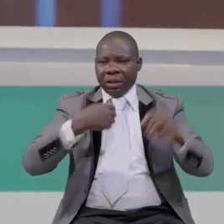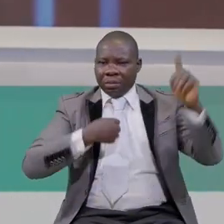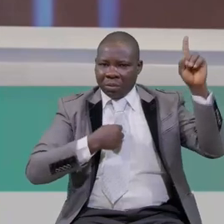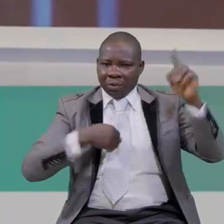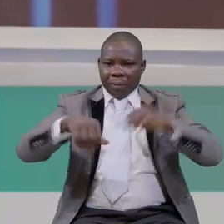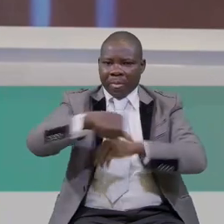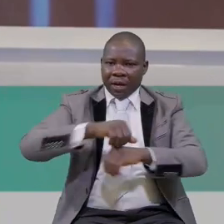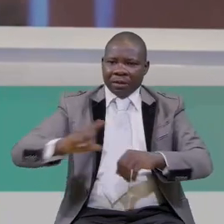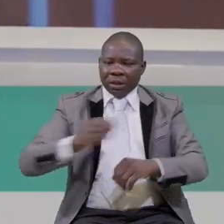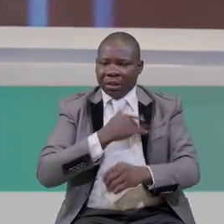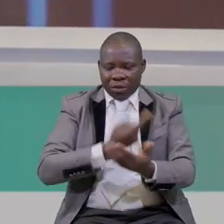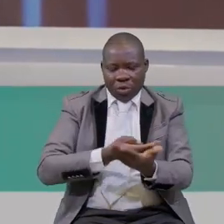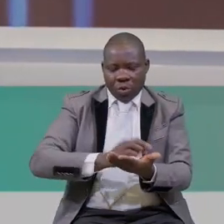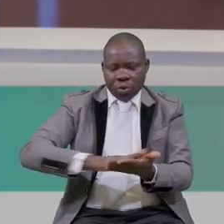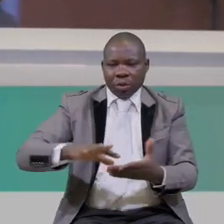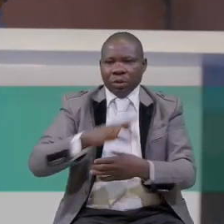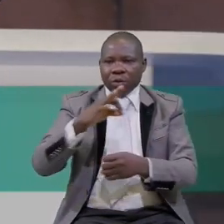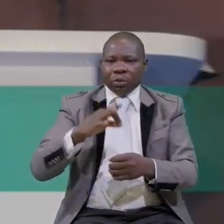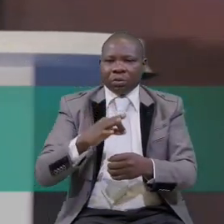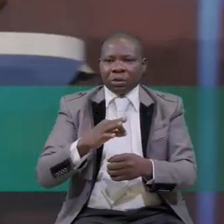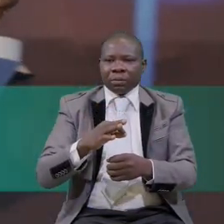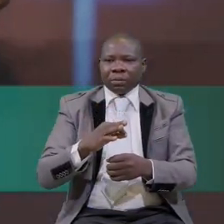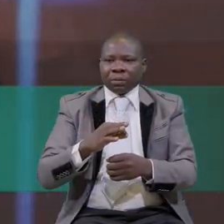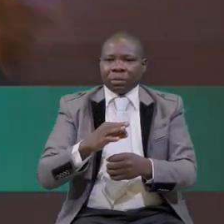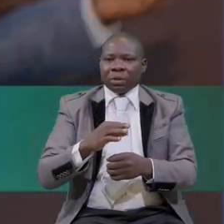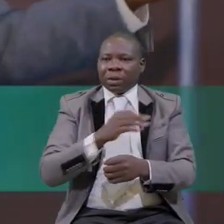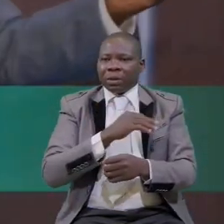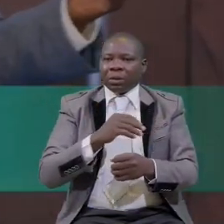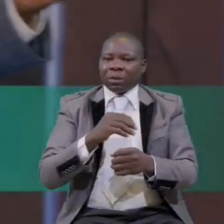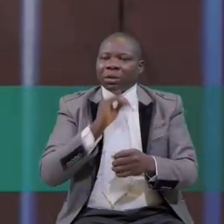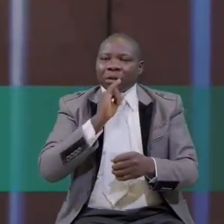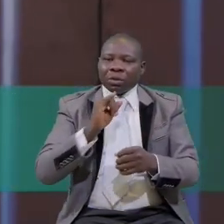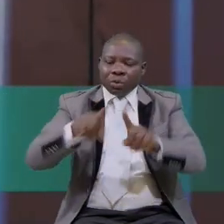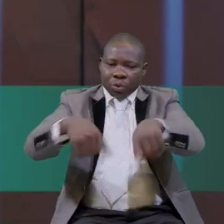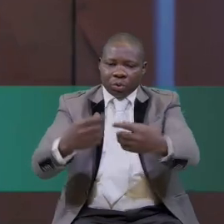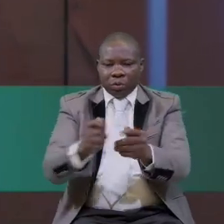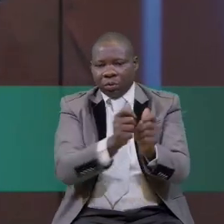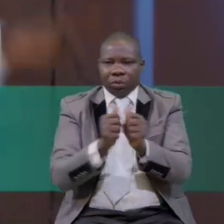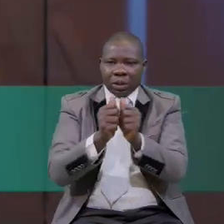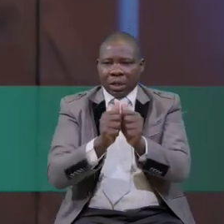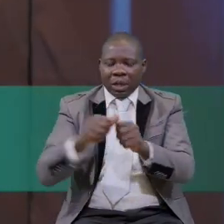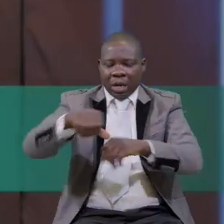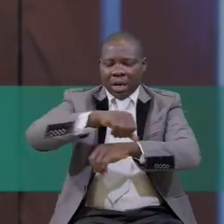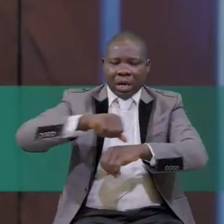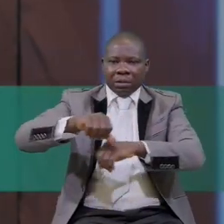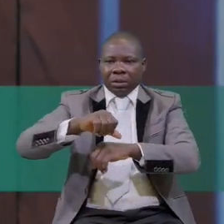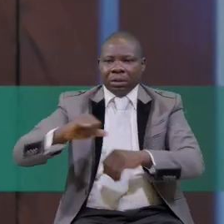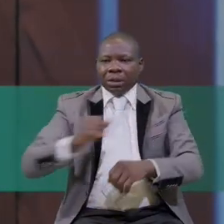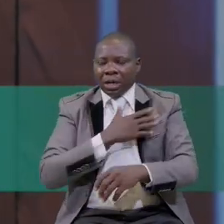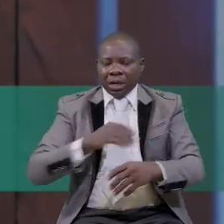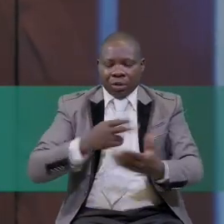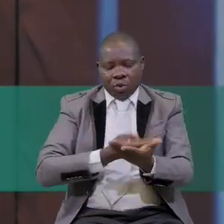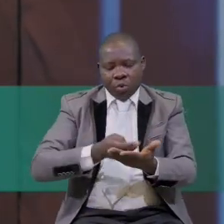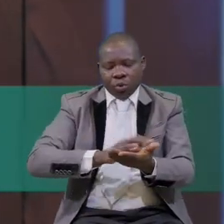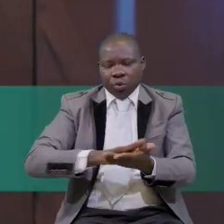L'onction, pas comme le Saint-Esprit remplit. L'onction et l'enveloppement